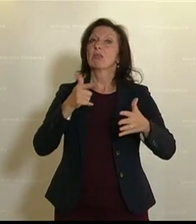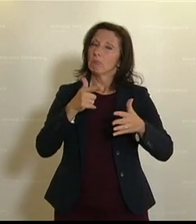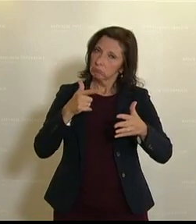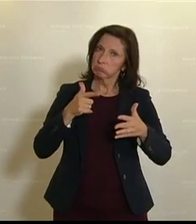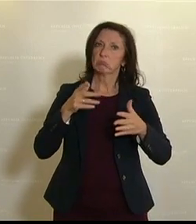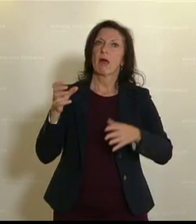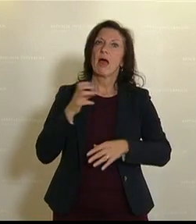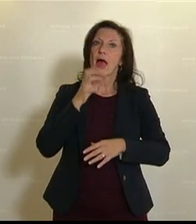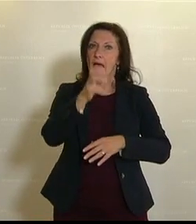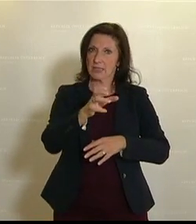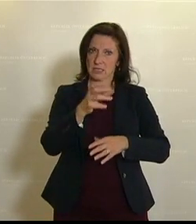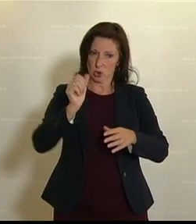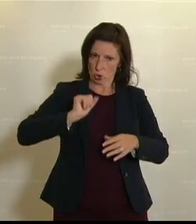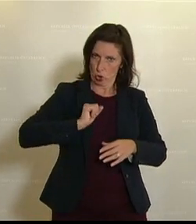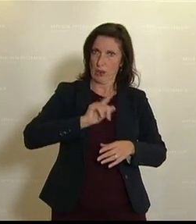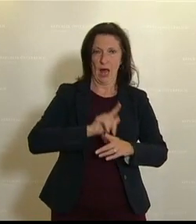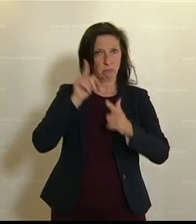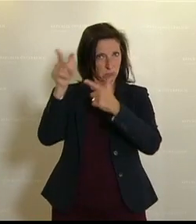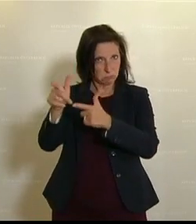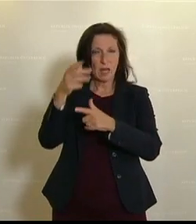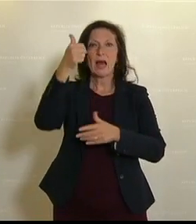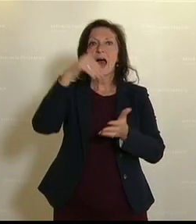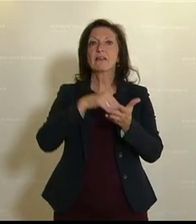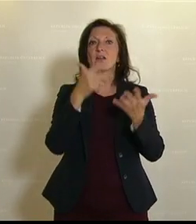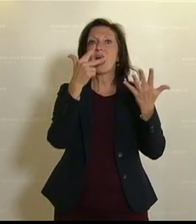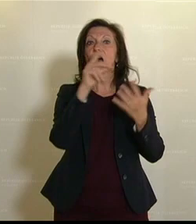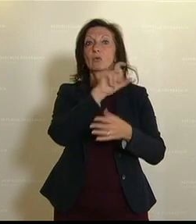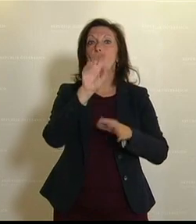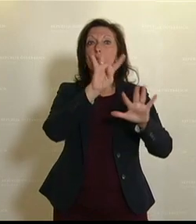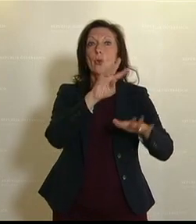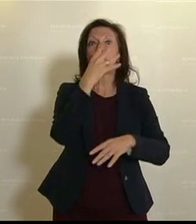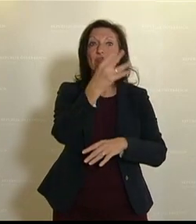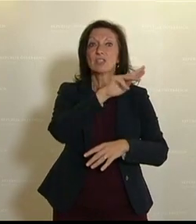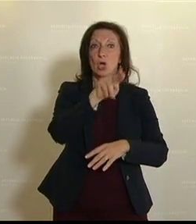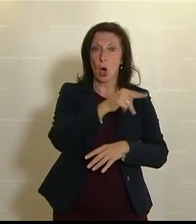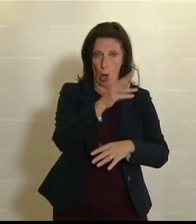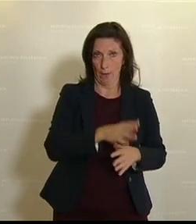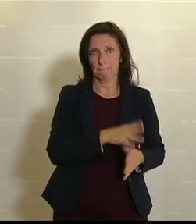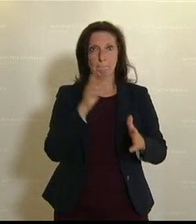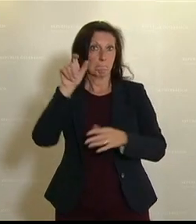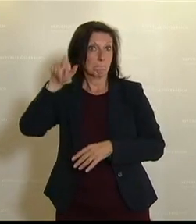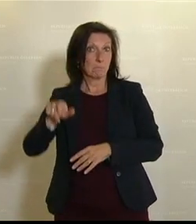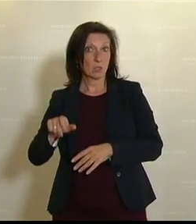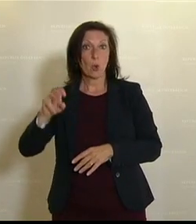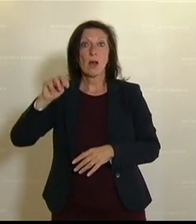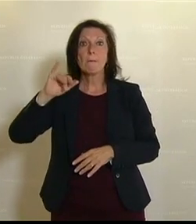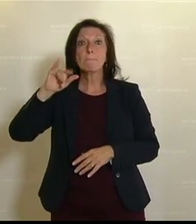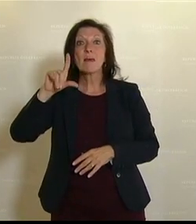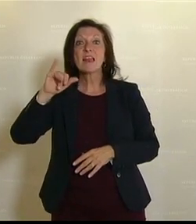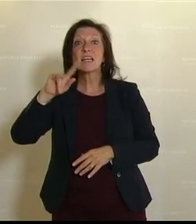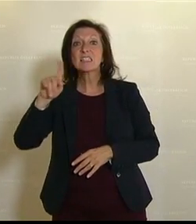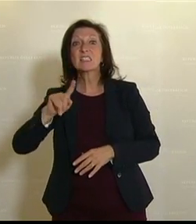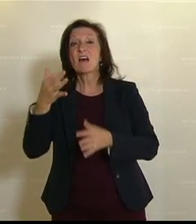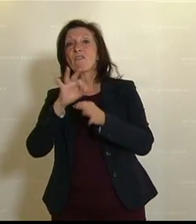Einsatzpräsenzdiener, das heißt als mobil gemachter Soldat, 1.849 Euro. Wenn ein Milizsoldat eine